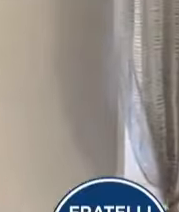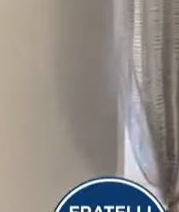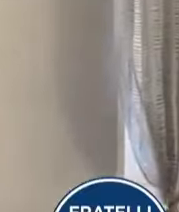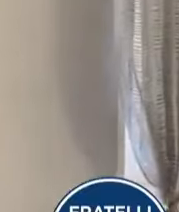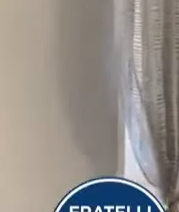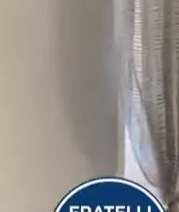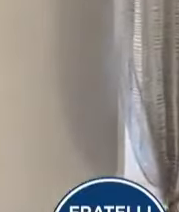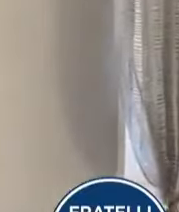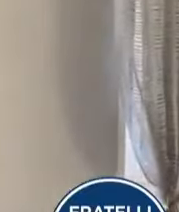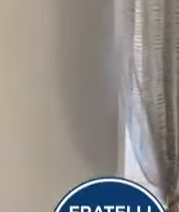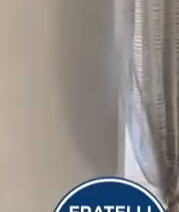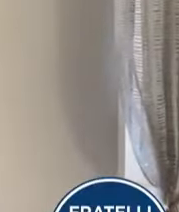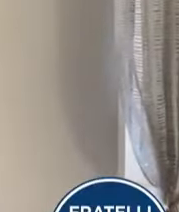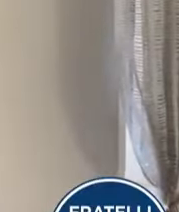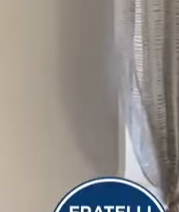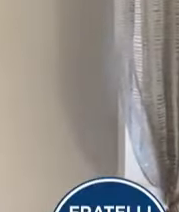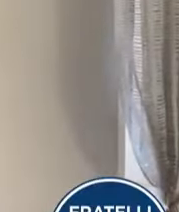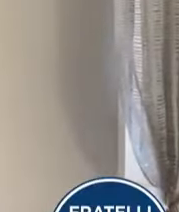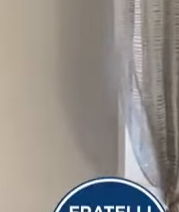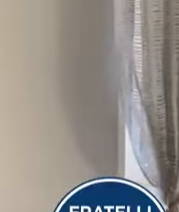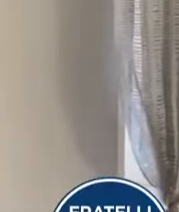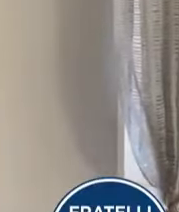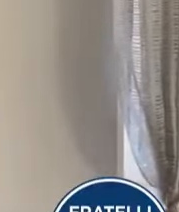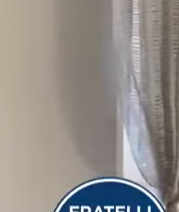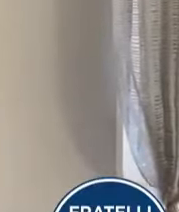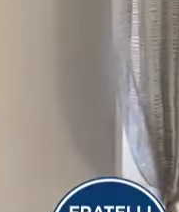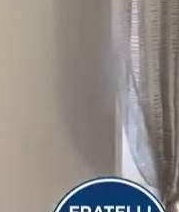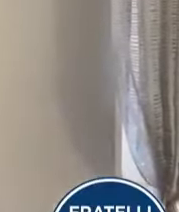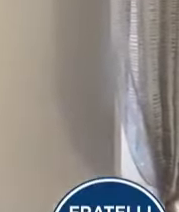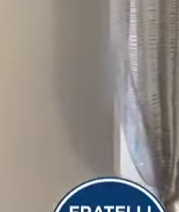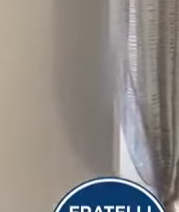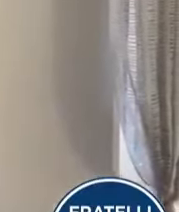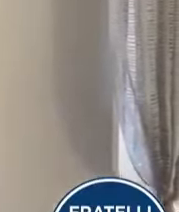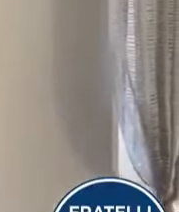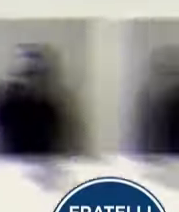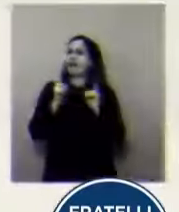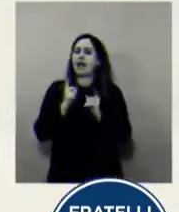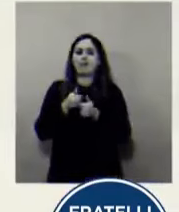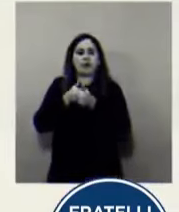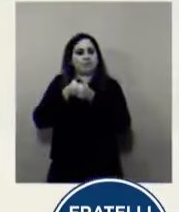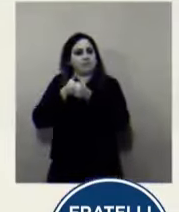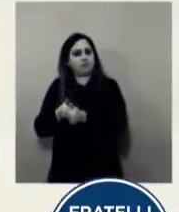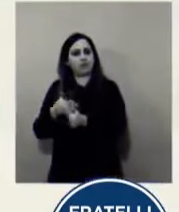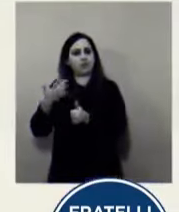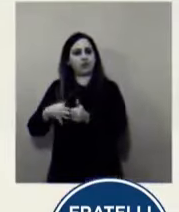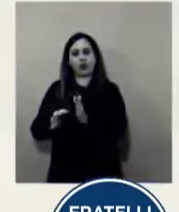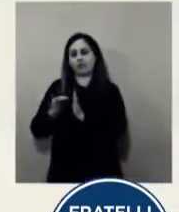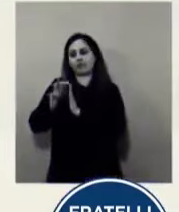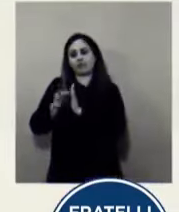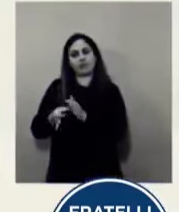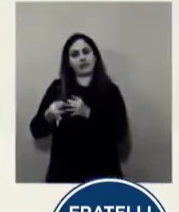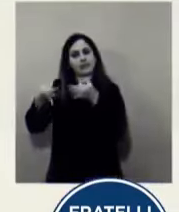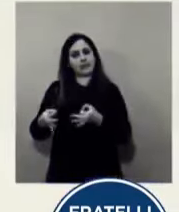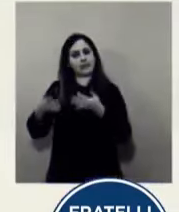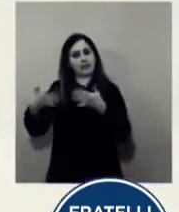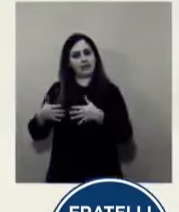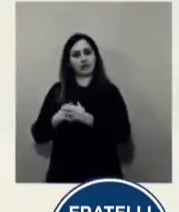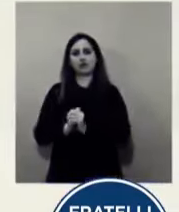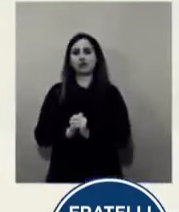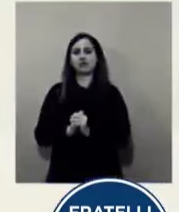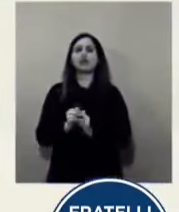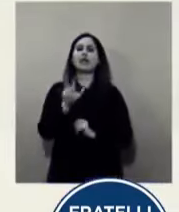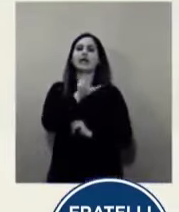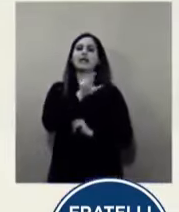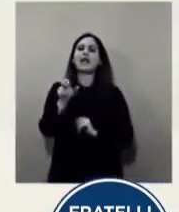300 subito e 1500 quando partiremo alla grande. Riscontiamolo ancora. Ci saranno 300 punti